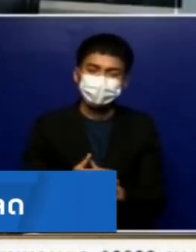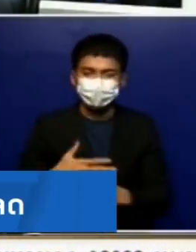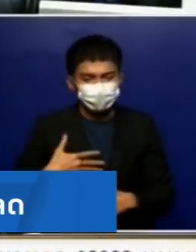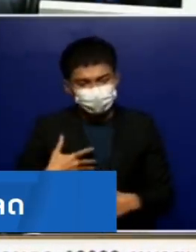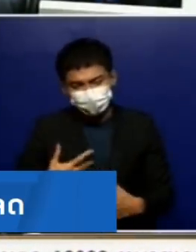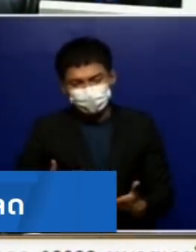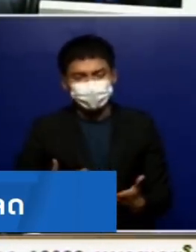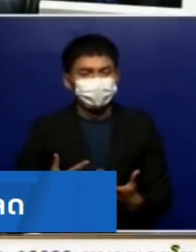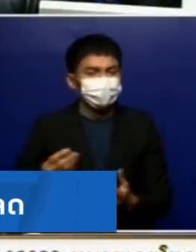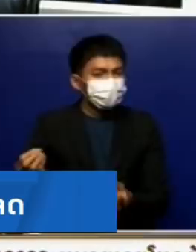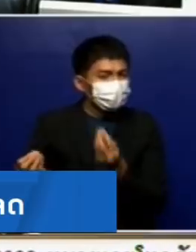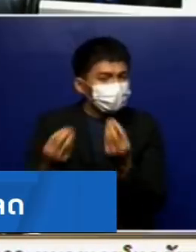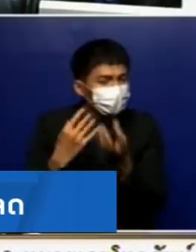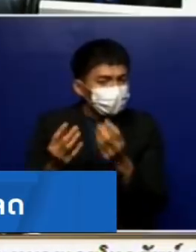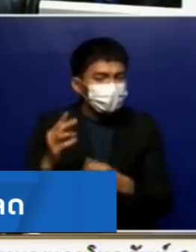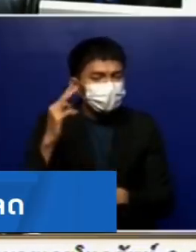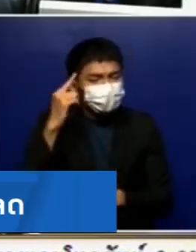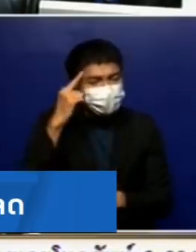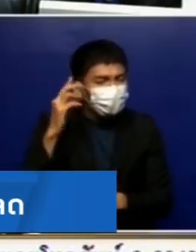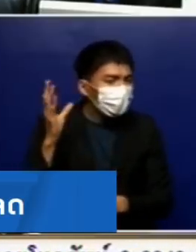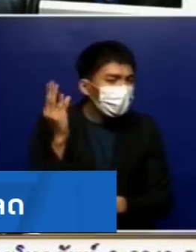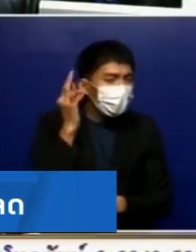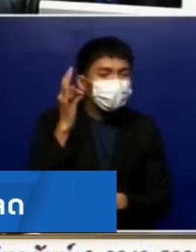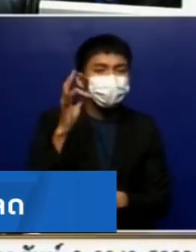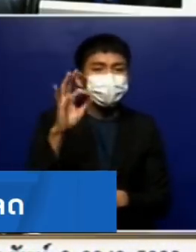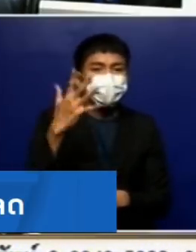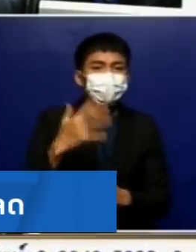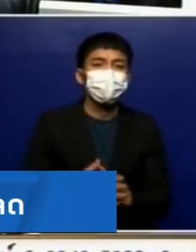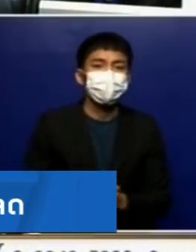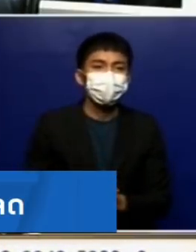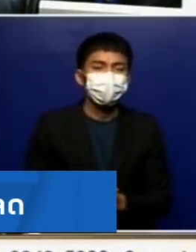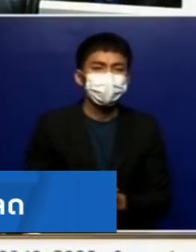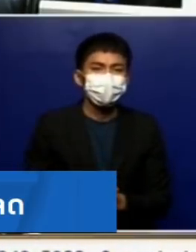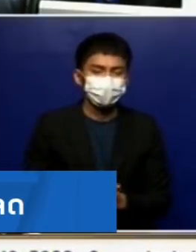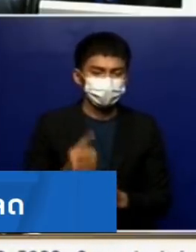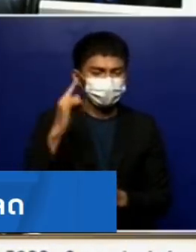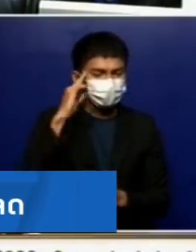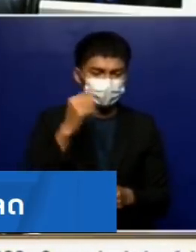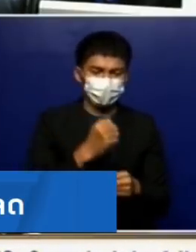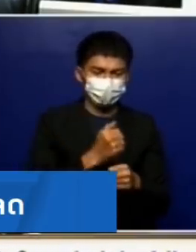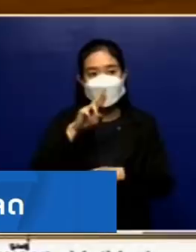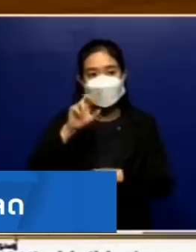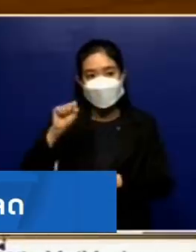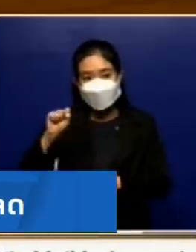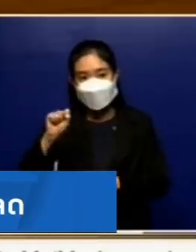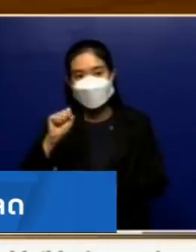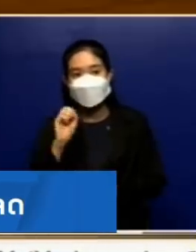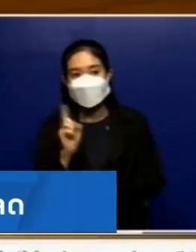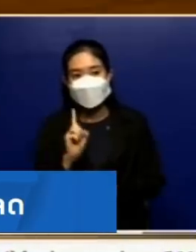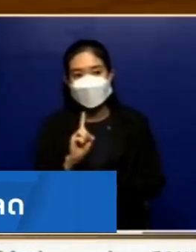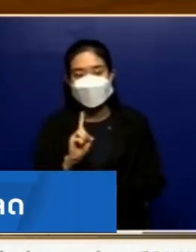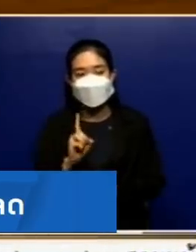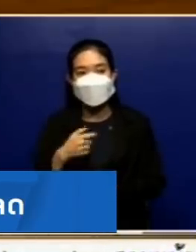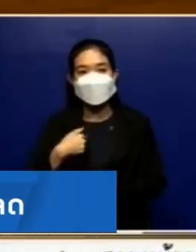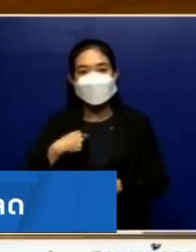รยากาศในสภาตั้งแต่เช้าเต็มไปด้วยความเข้มข้นนะครับพลเอกประยุทธ์ไปถึงสภาตอนเช้าก้มหน้าก้มต